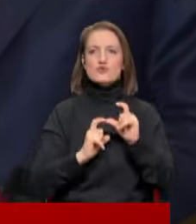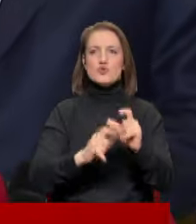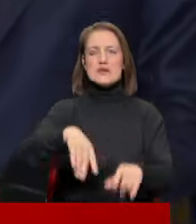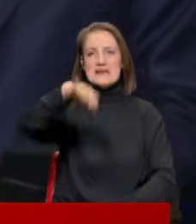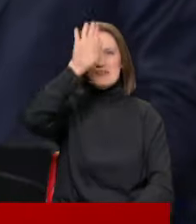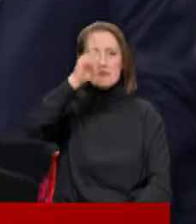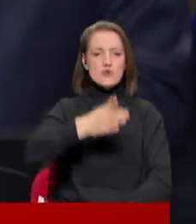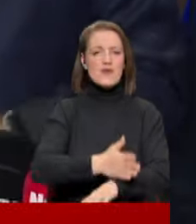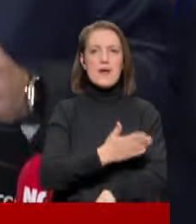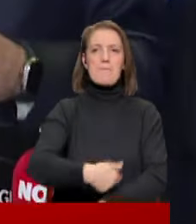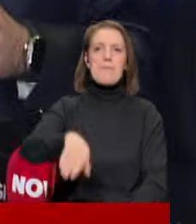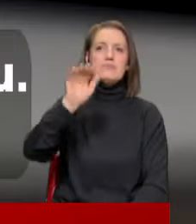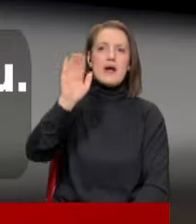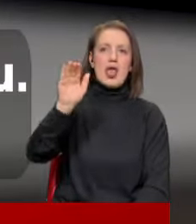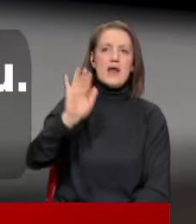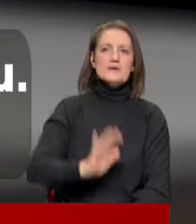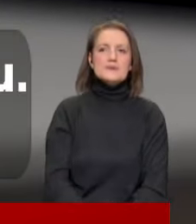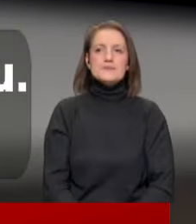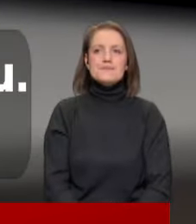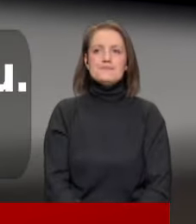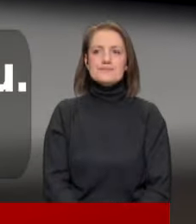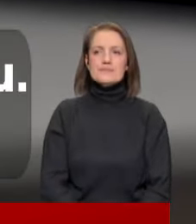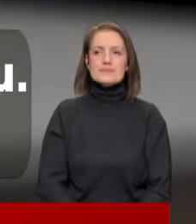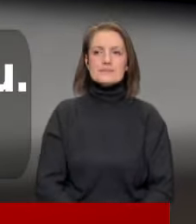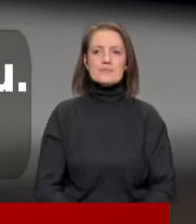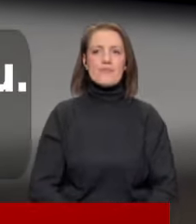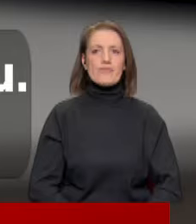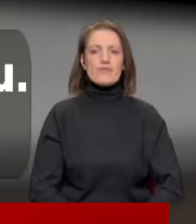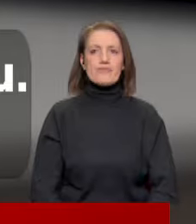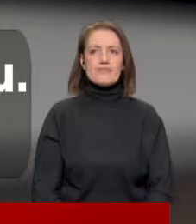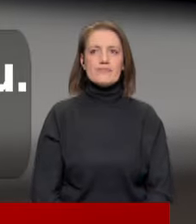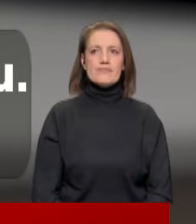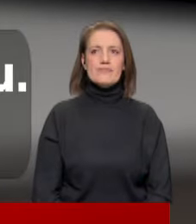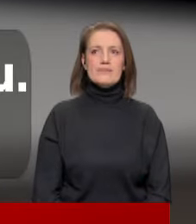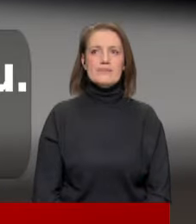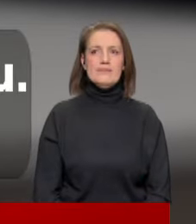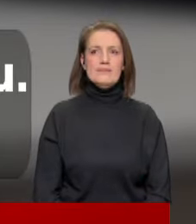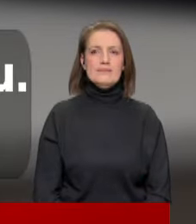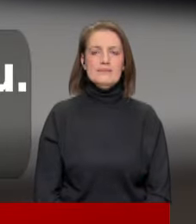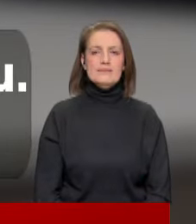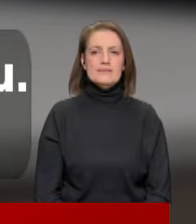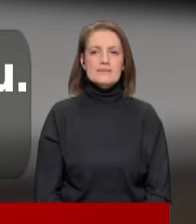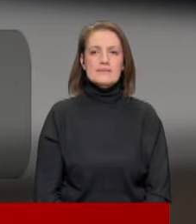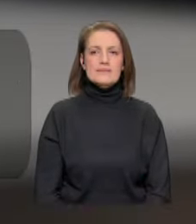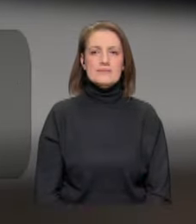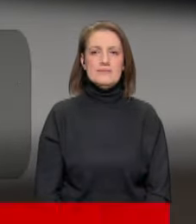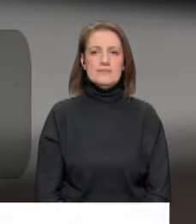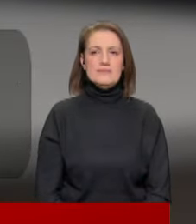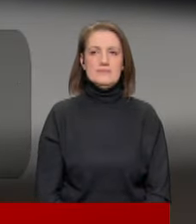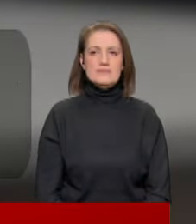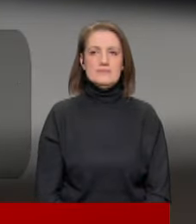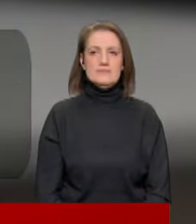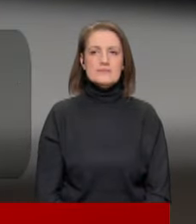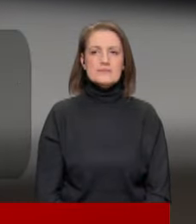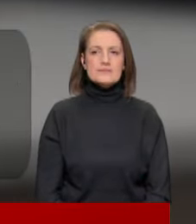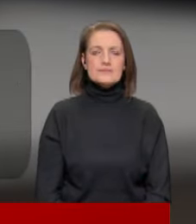İstanbullu vatandaş da geldi vazgeçtiniz mi vazgeçmedin mi birinci sorum bu Bir de Kanal İstanbul